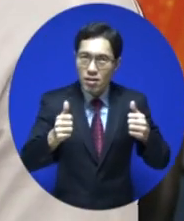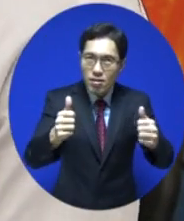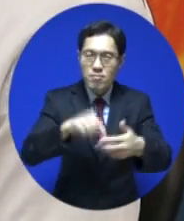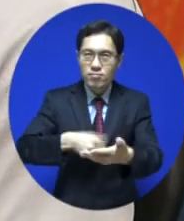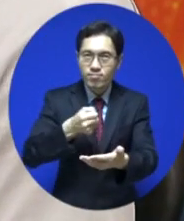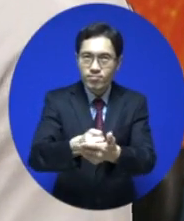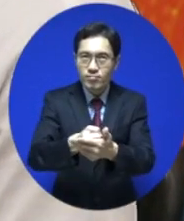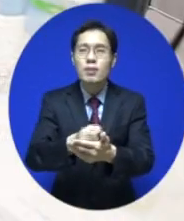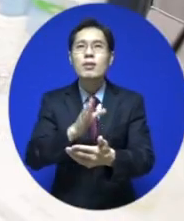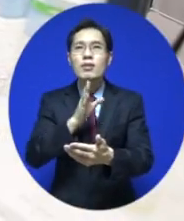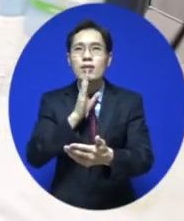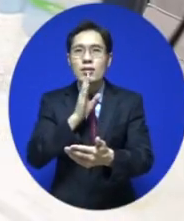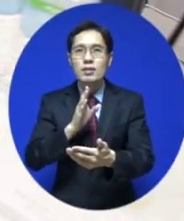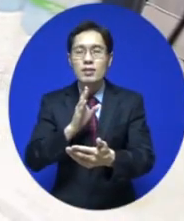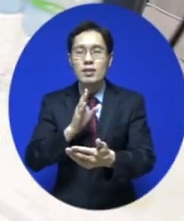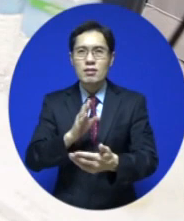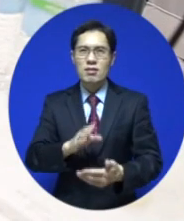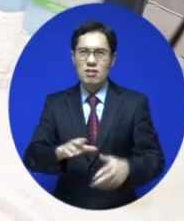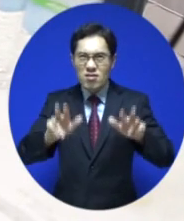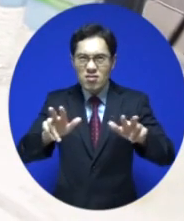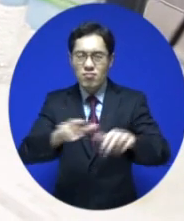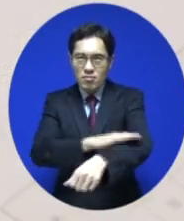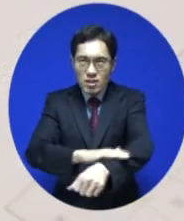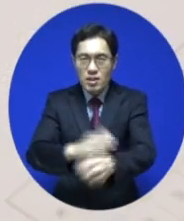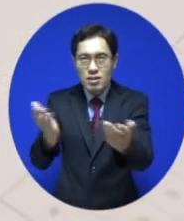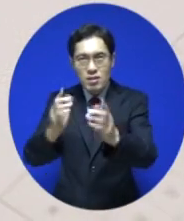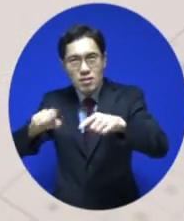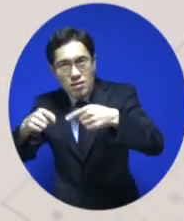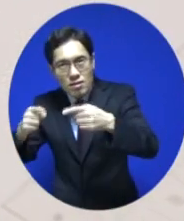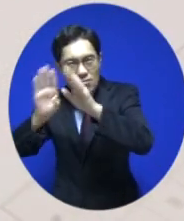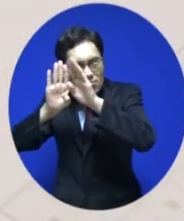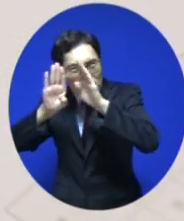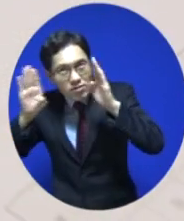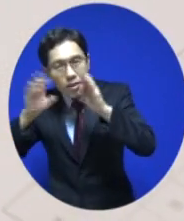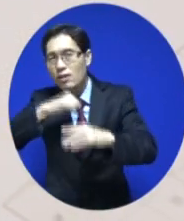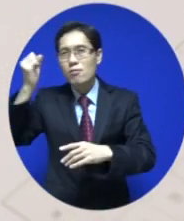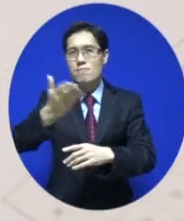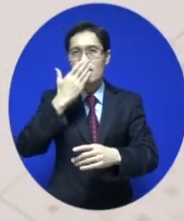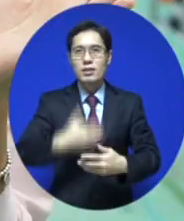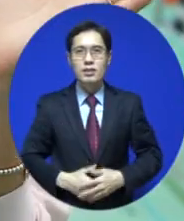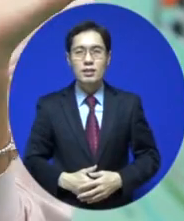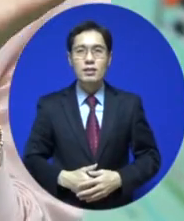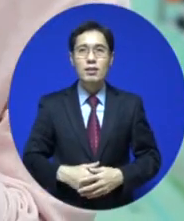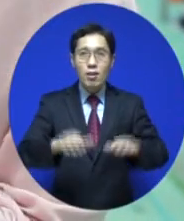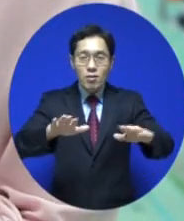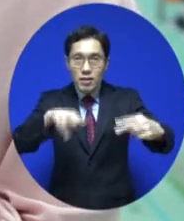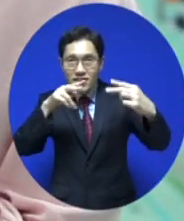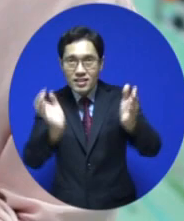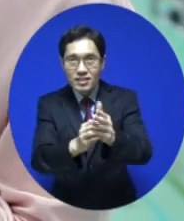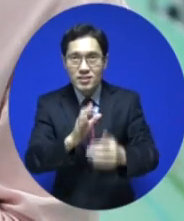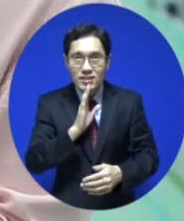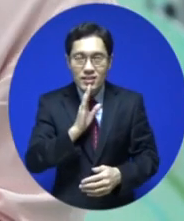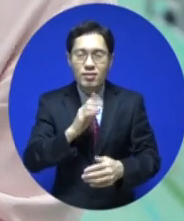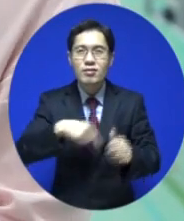열정과 각오라면 높은 학력 문턱도 넘어설 수 있고 좁은 취업의 문도 넘어설 수 있을 것 같습니다. 면접 보고 나오는 거죠? 아,